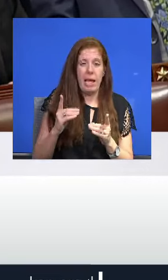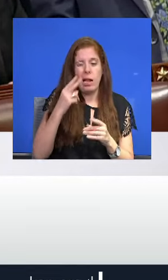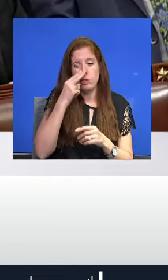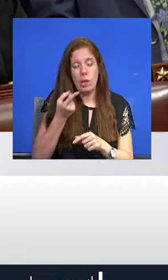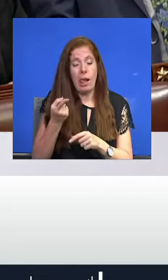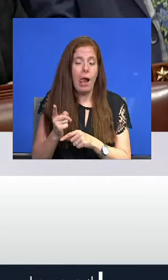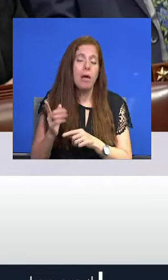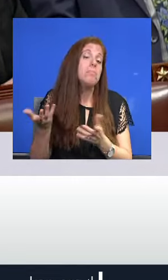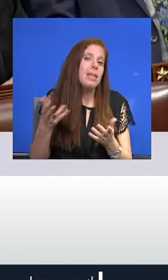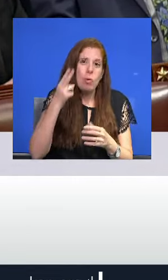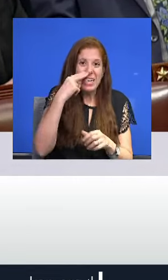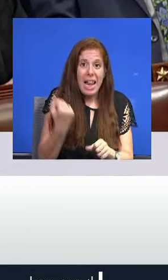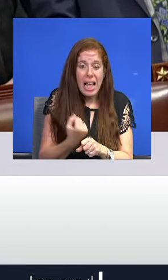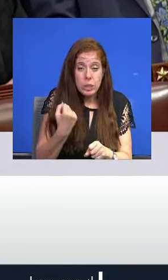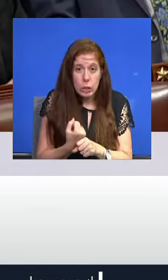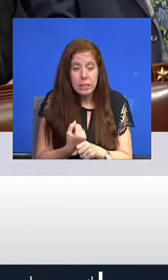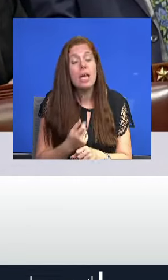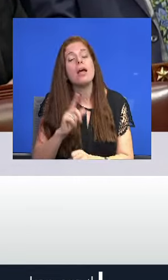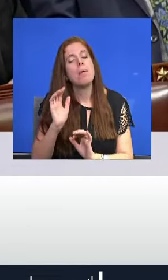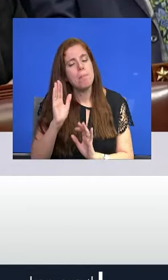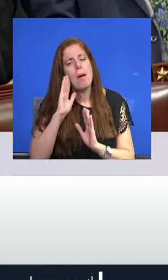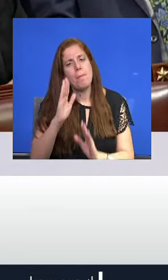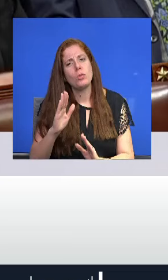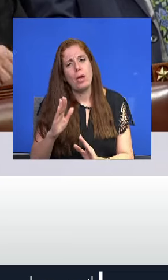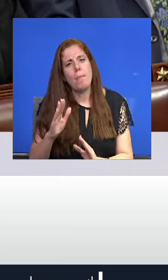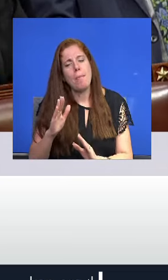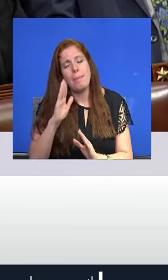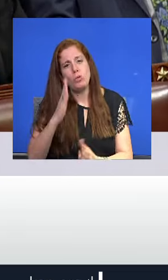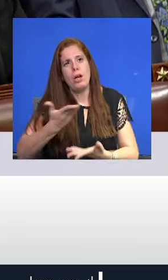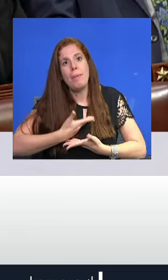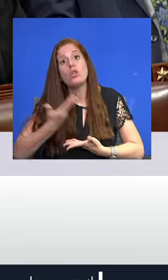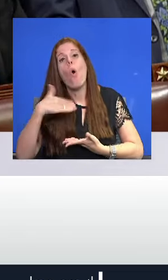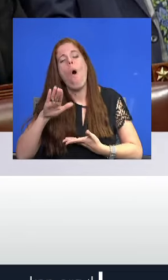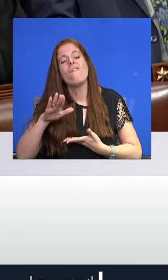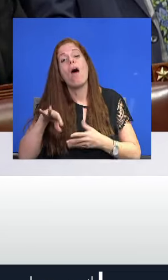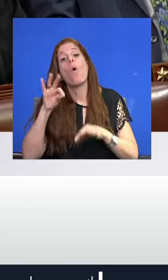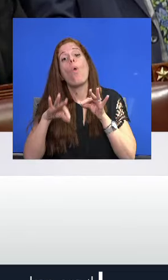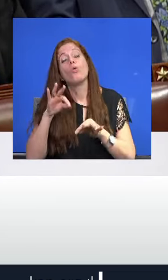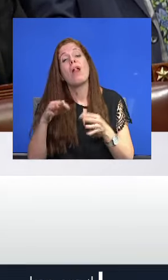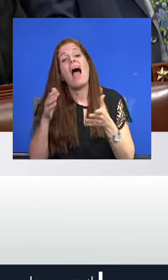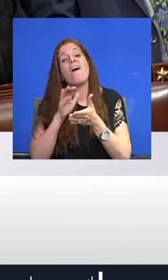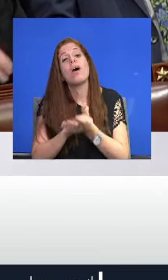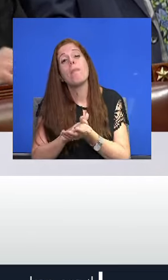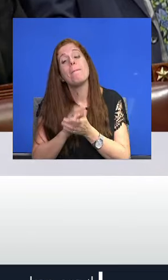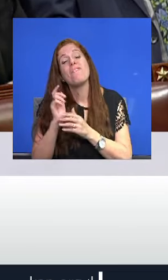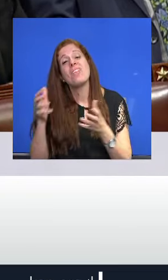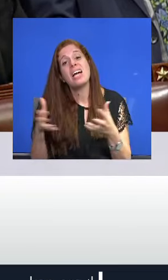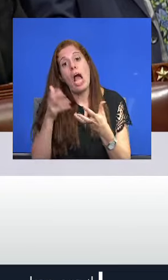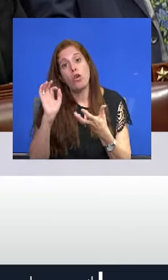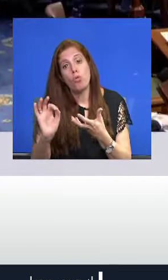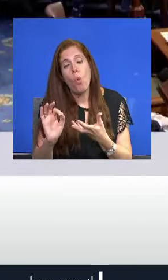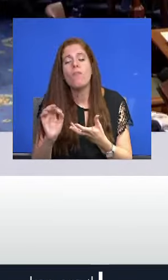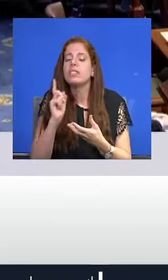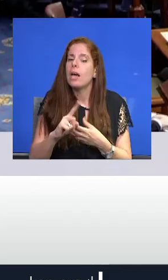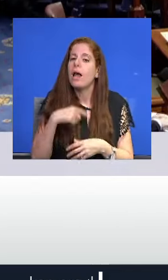סביר שהוא יקבל את כל קולות הרפובליקנים, או לפחות את רוב הקולות של החברים במפלגתו. אבל צריך להזכיר כמובן, דונלד טראמפ מתמודד